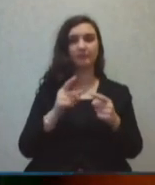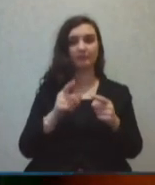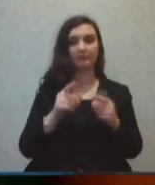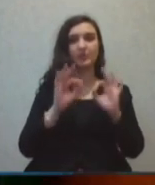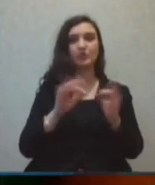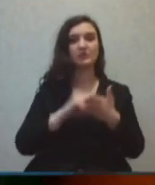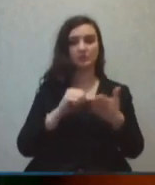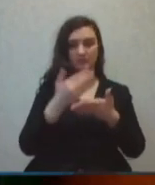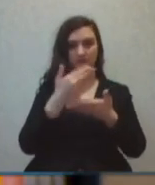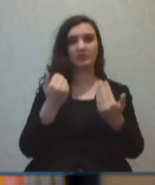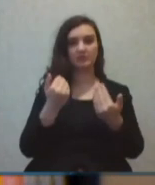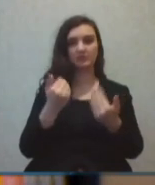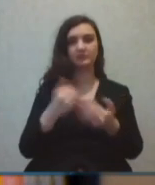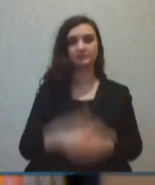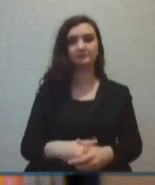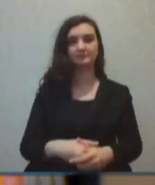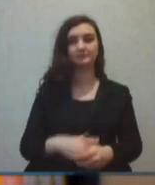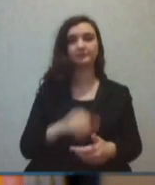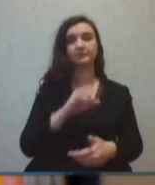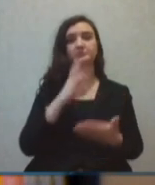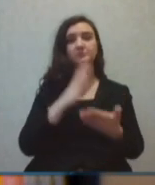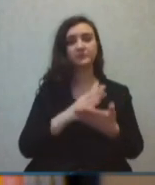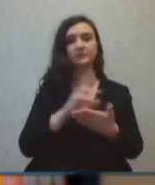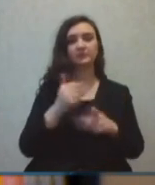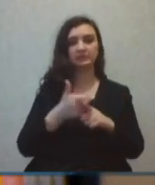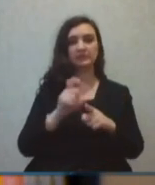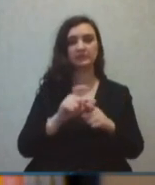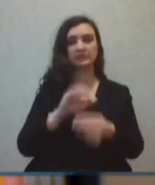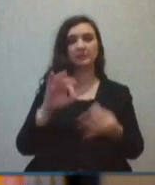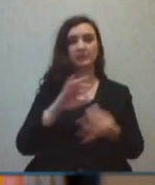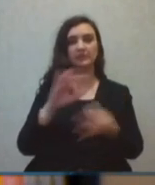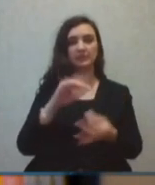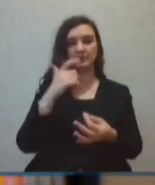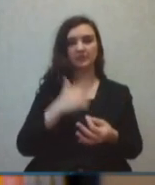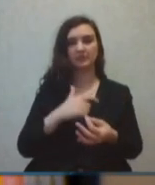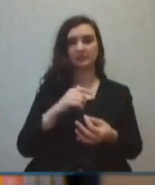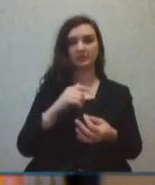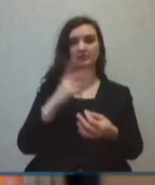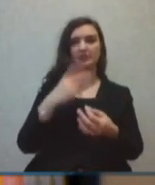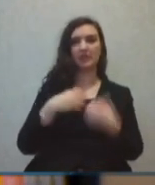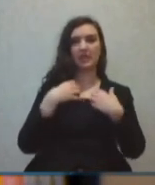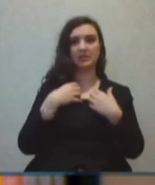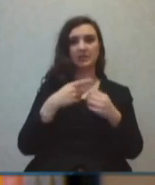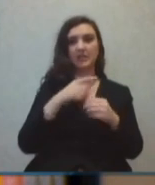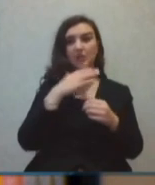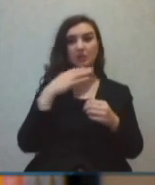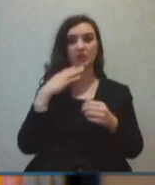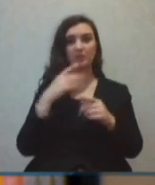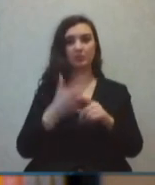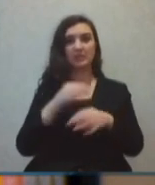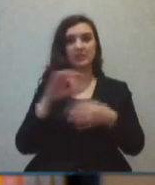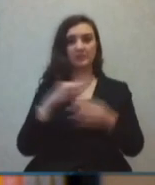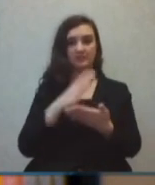მაქვს. რაციონალური საფუძველი არ მაქვს, ან მაქვს და ძალიან ზედმეტი რეაქცია მაქვს ამაზე, გადაჭარბებული რეაქცია